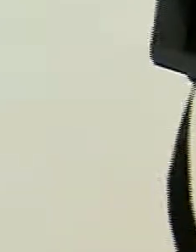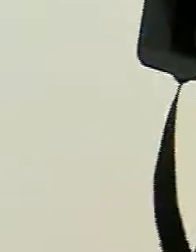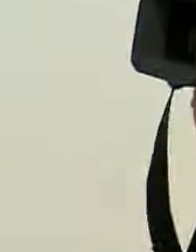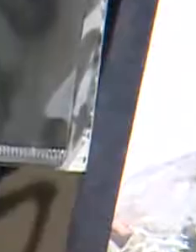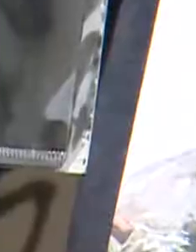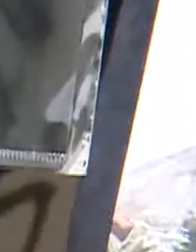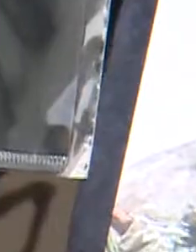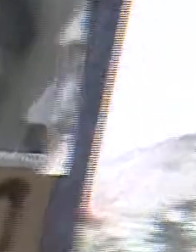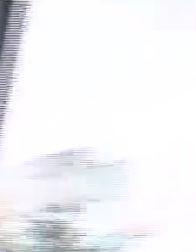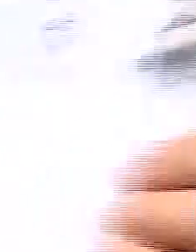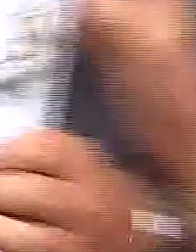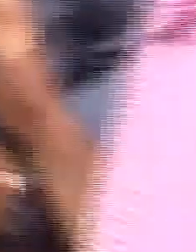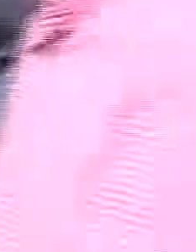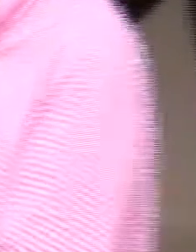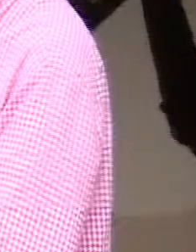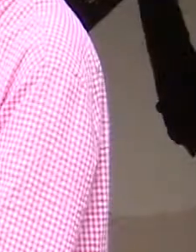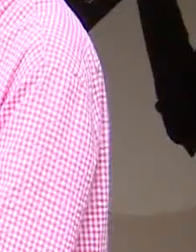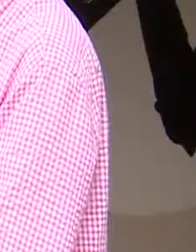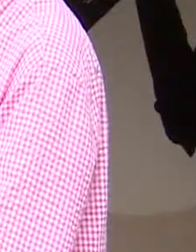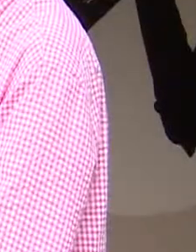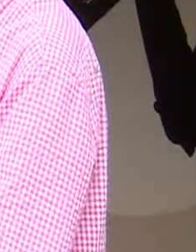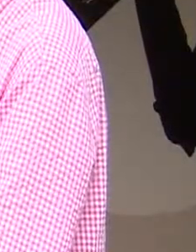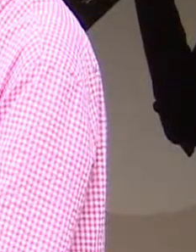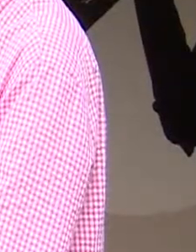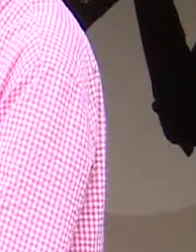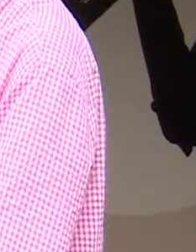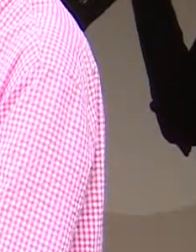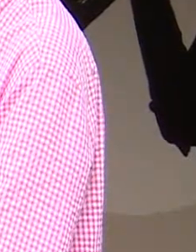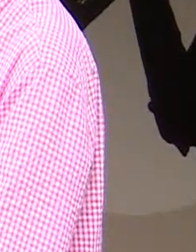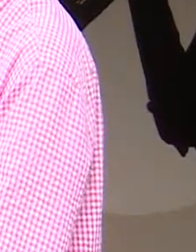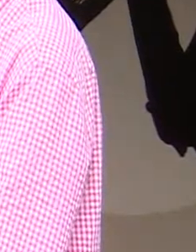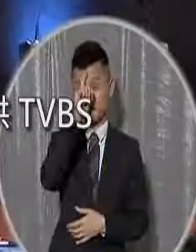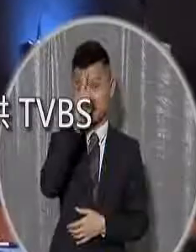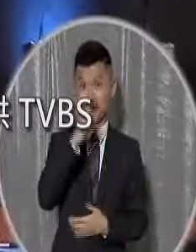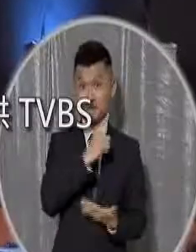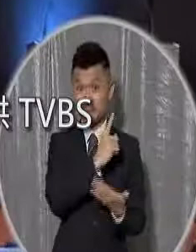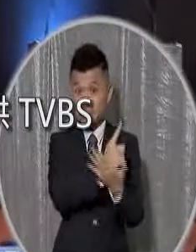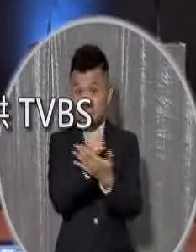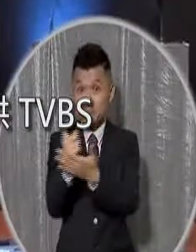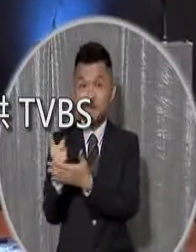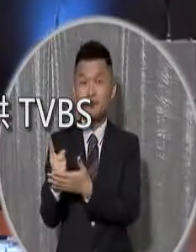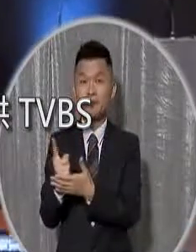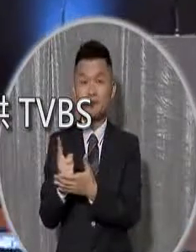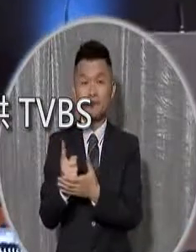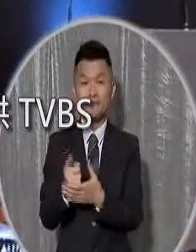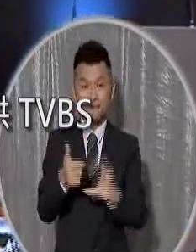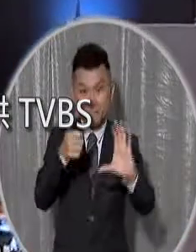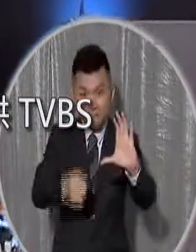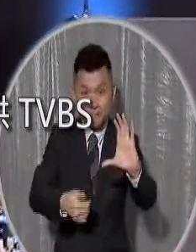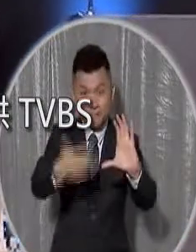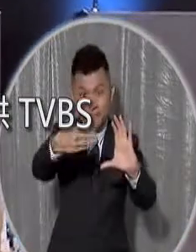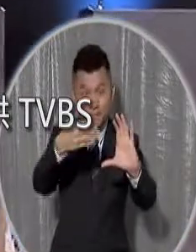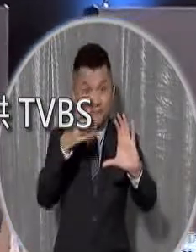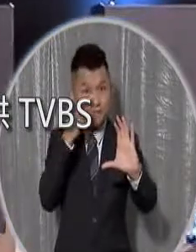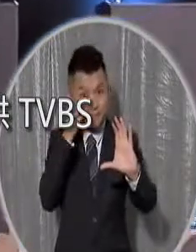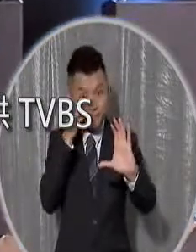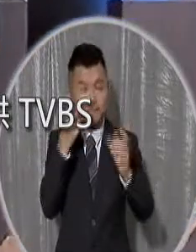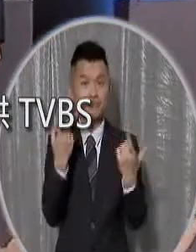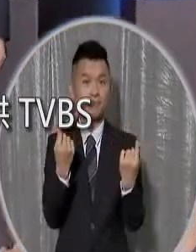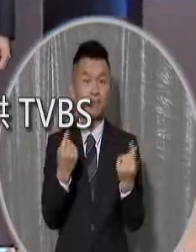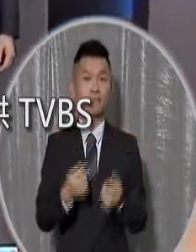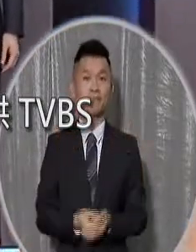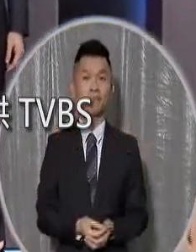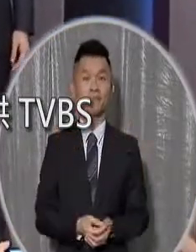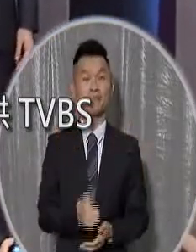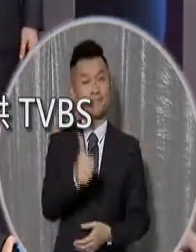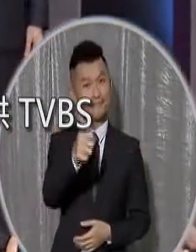开玩笑。另外还有一位总统初选的参选人张亚中，他在政见会上的论述相当清楚，表现突出，